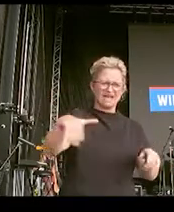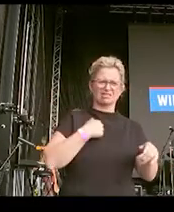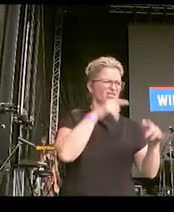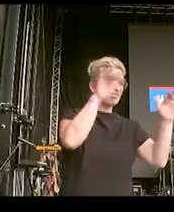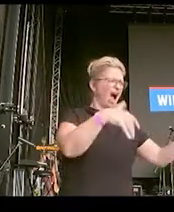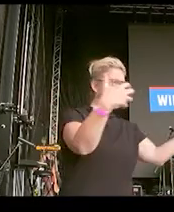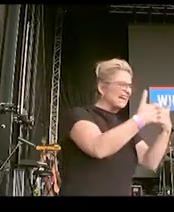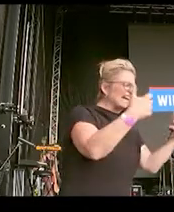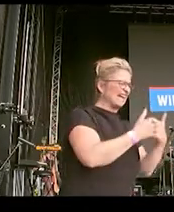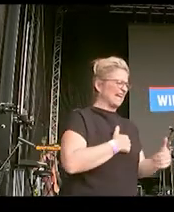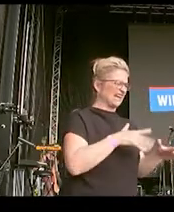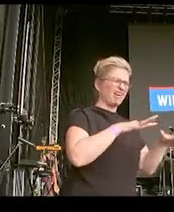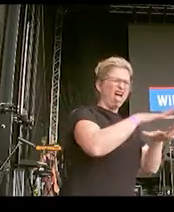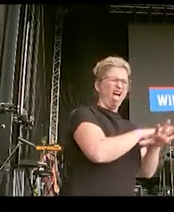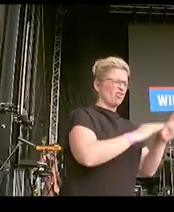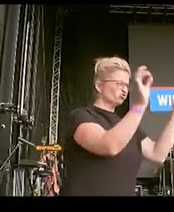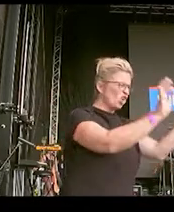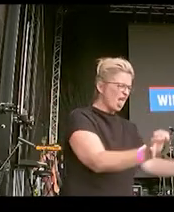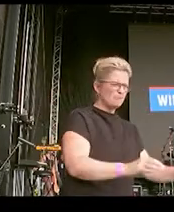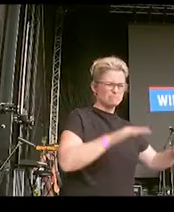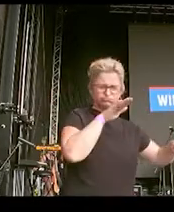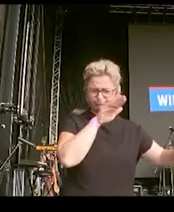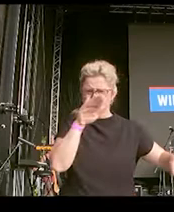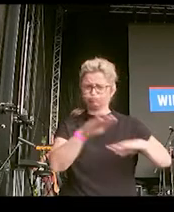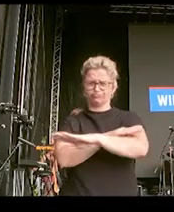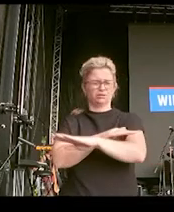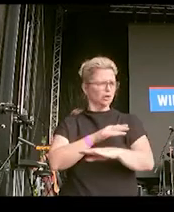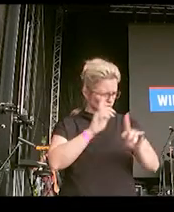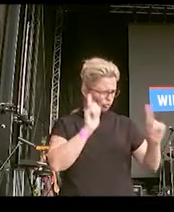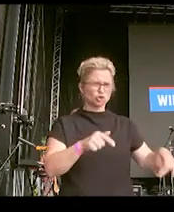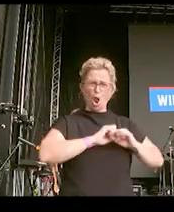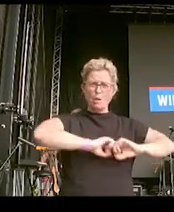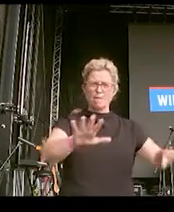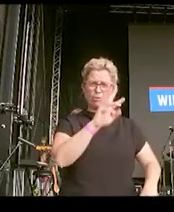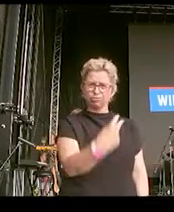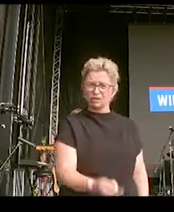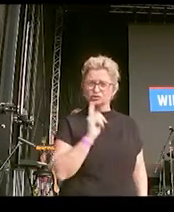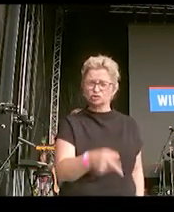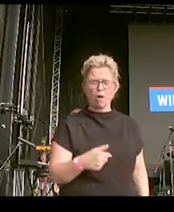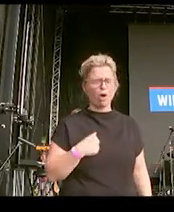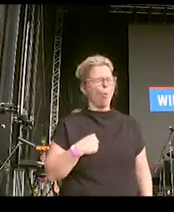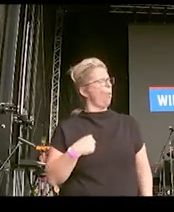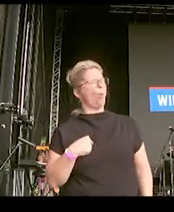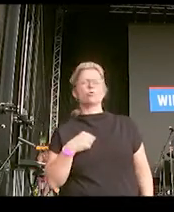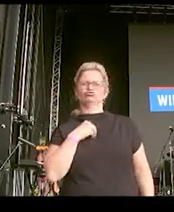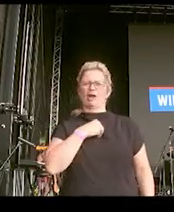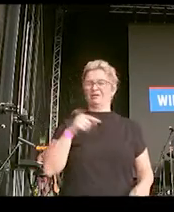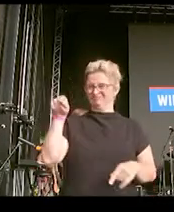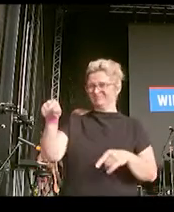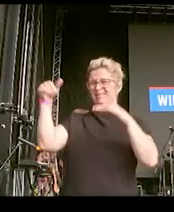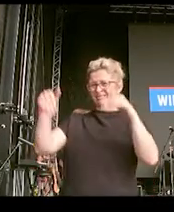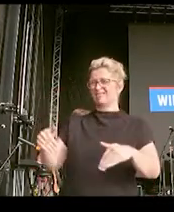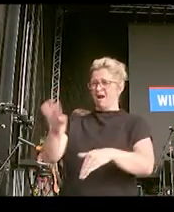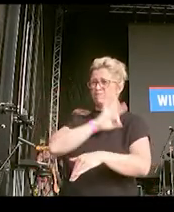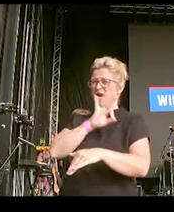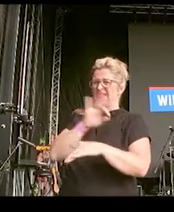flüchten, vor unser aller Augen im Meer ertrinken sollen. Ich schäme mich, wenn ich sehe, dass eine Partei, die gegen Menschen hetzt